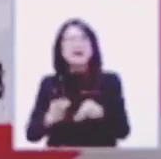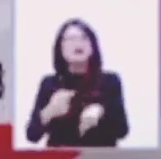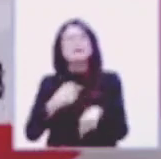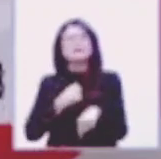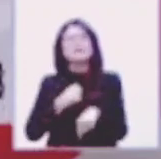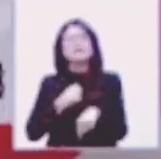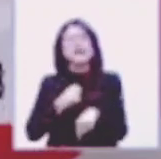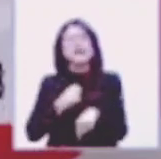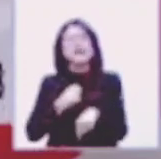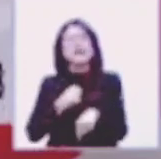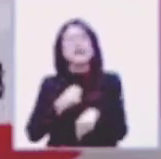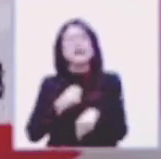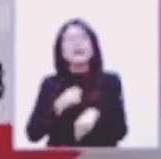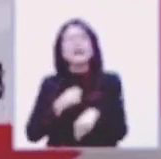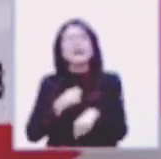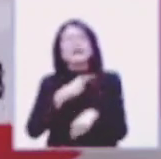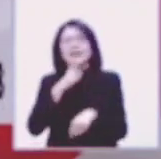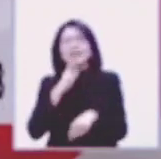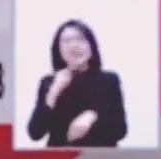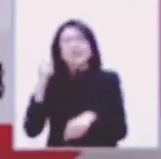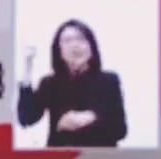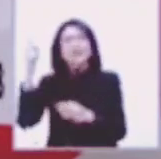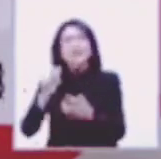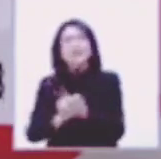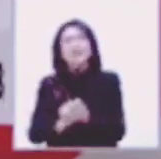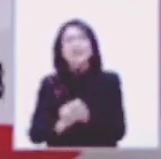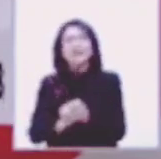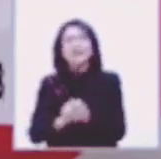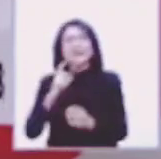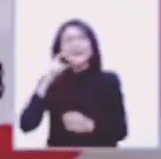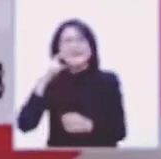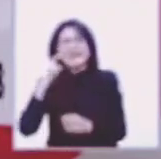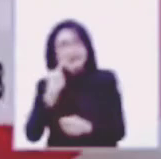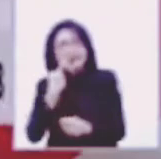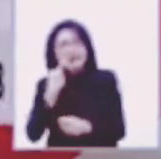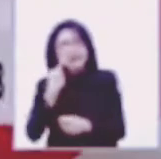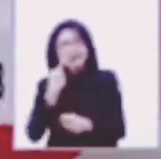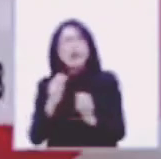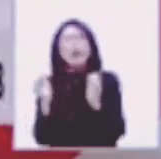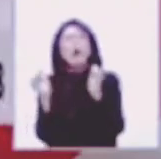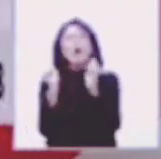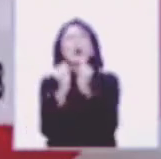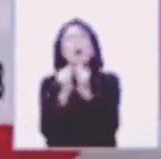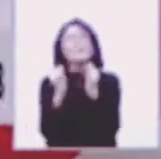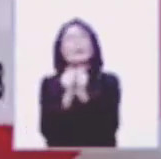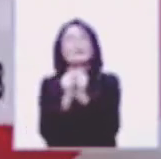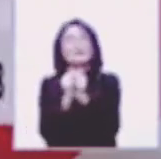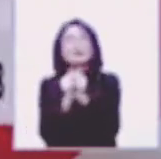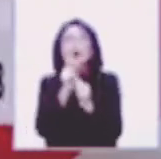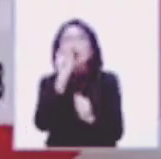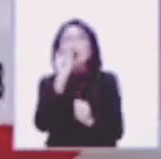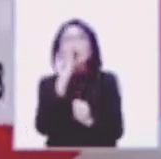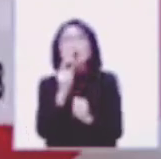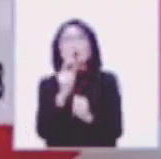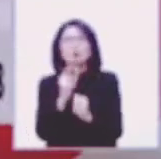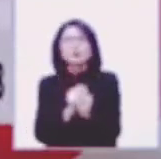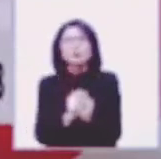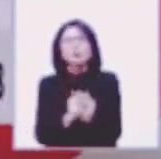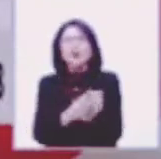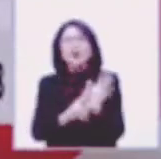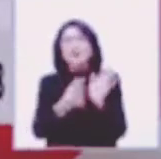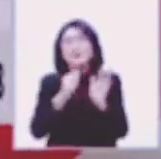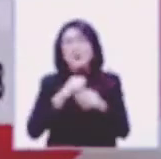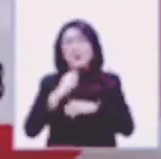dipercaya, insya Allah yang paling pokok adalah kesungguhan, komitmen untuk melaksanakan konstitusi